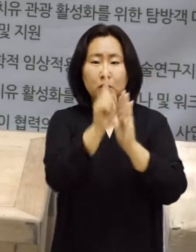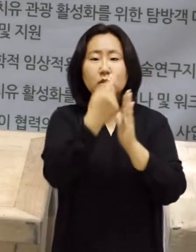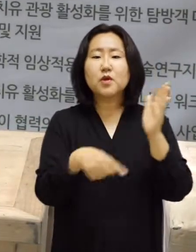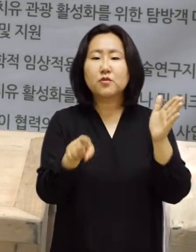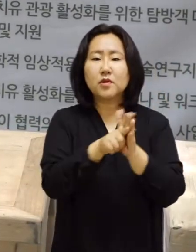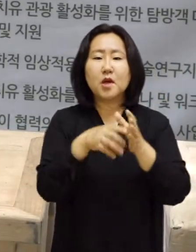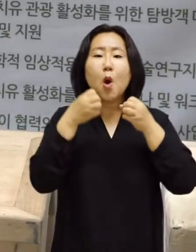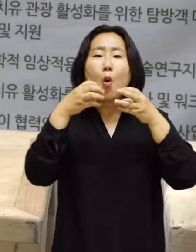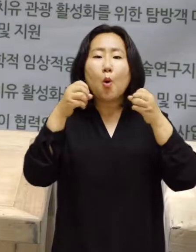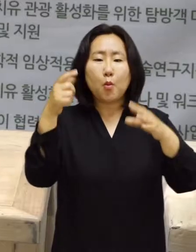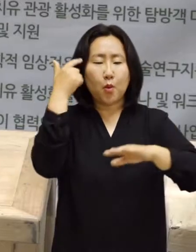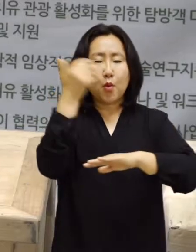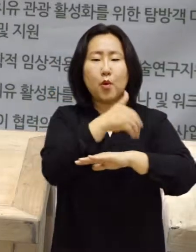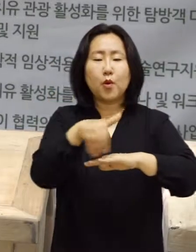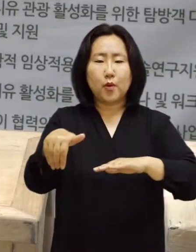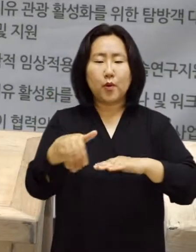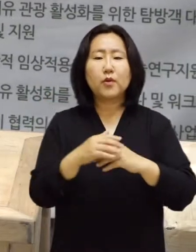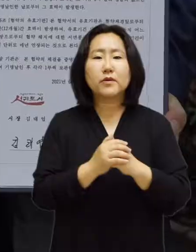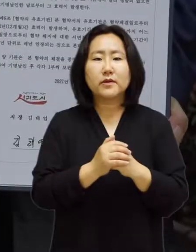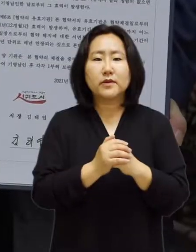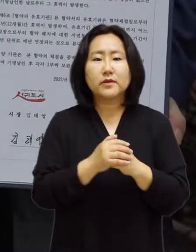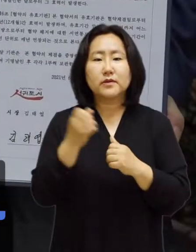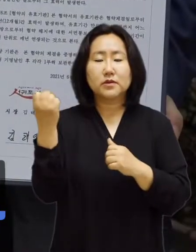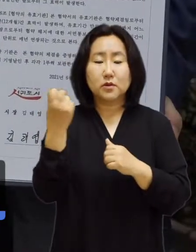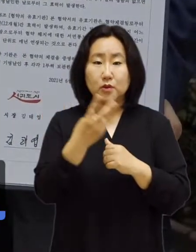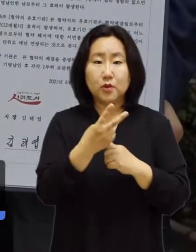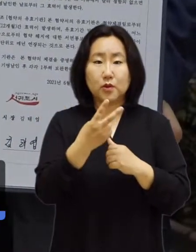홍보 마케팅 활동을 강화할 계획이고요.